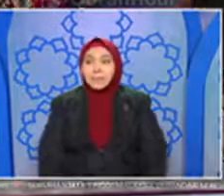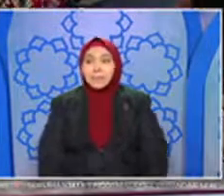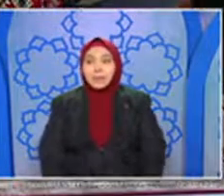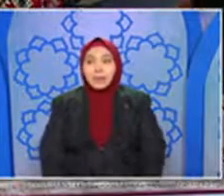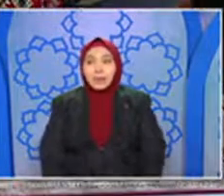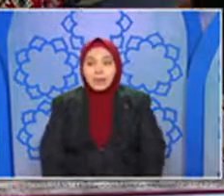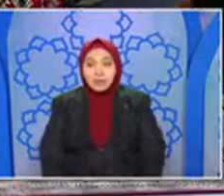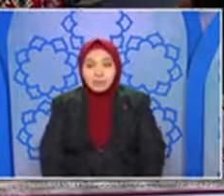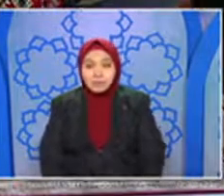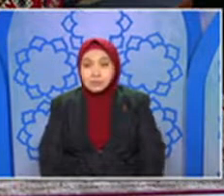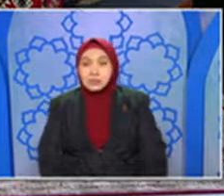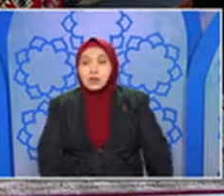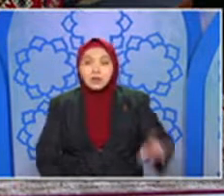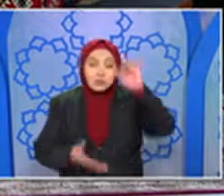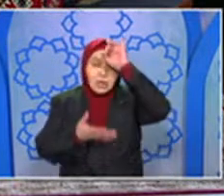Auzubillahi minasyaitan.